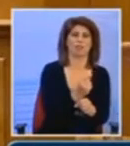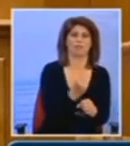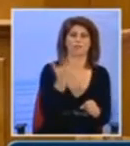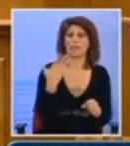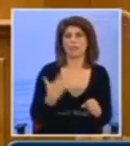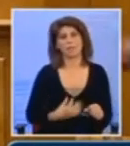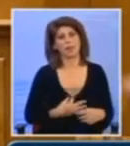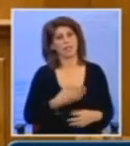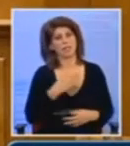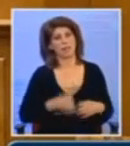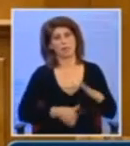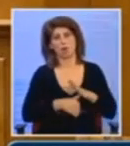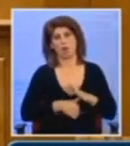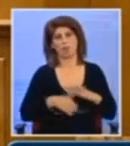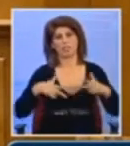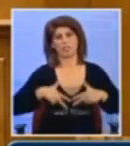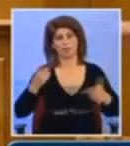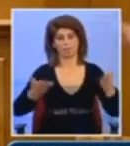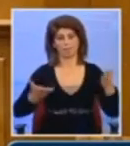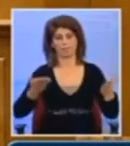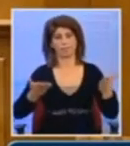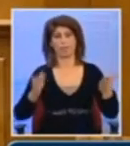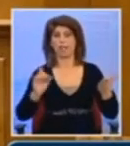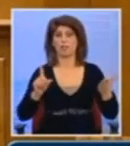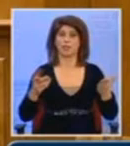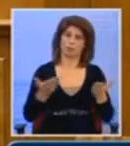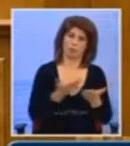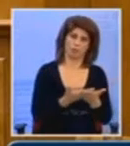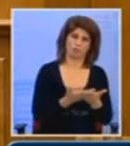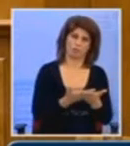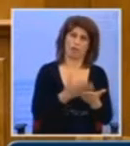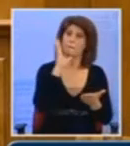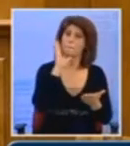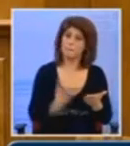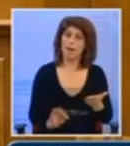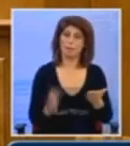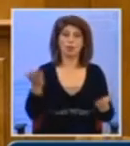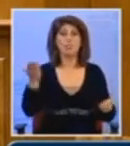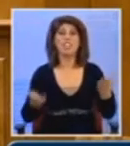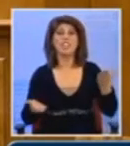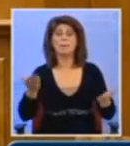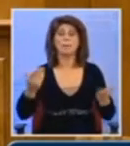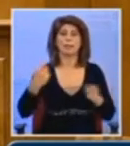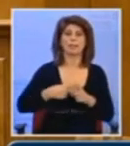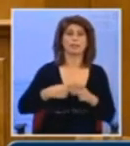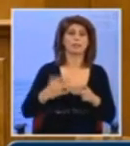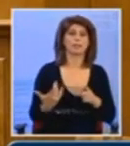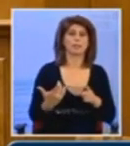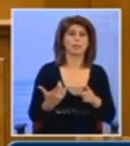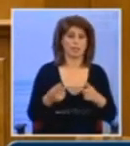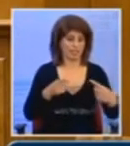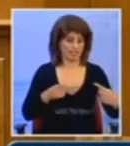Υπάρχει, κύριε Πρόεδρε της κυβέρνησης, ένα δίλημα, αλλά δεν είναι αυτό που θέτετε. Το πραγματικό δίλημα της χώρας αυτή τη στιγμή είναι